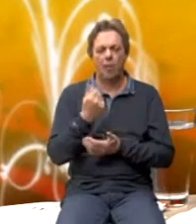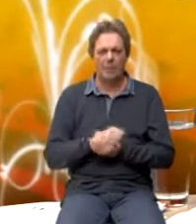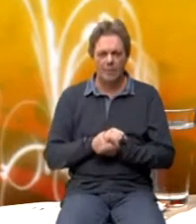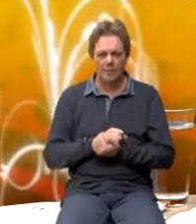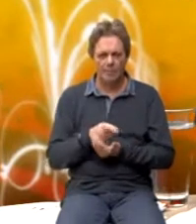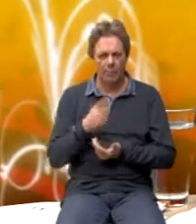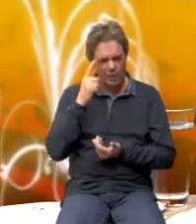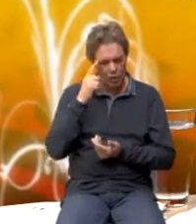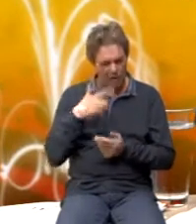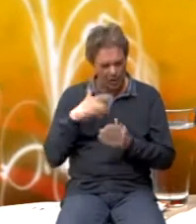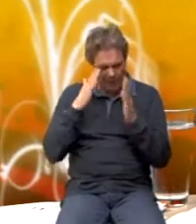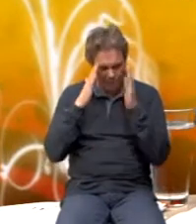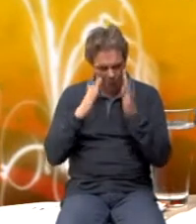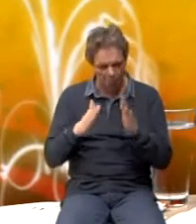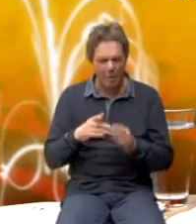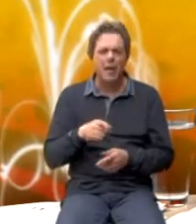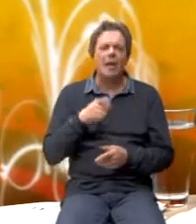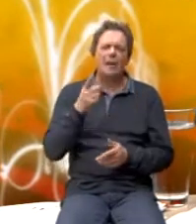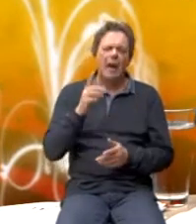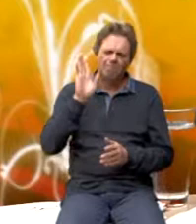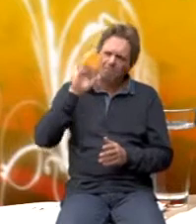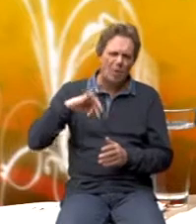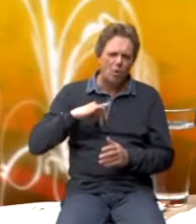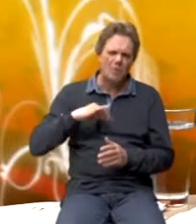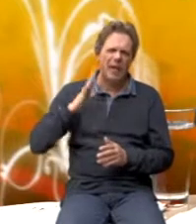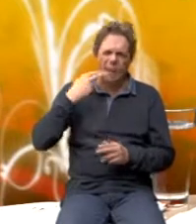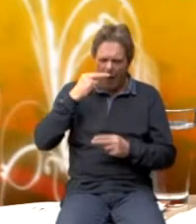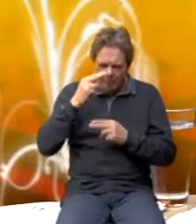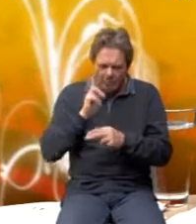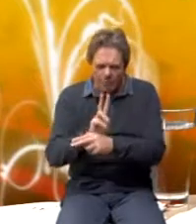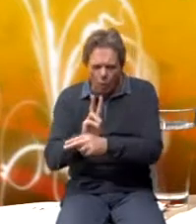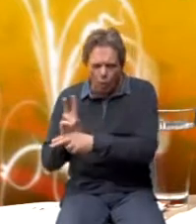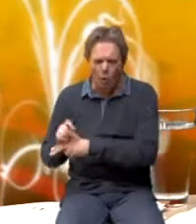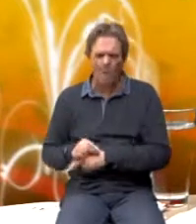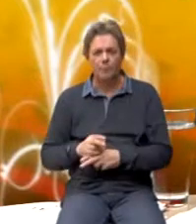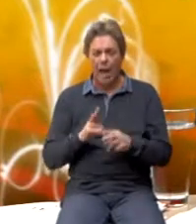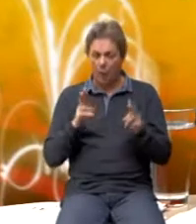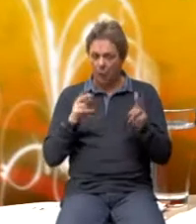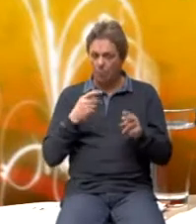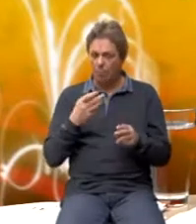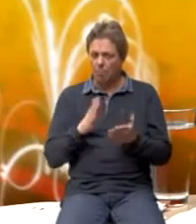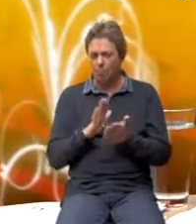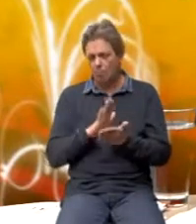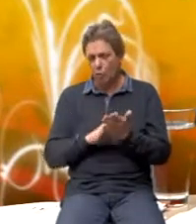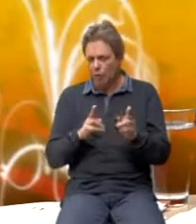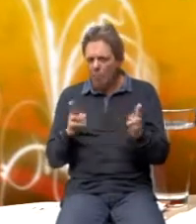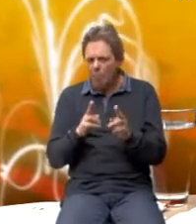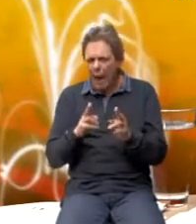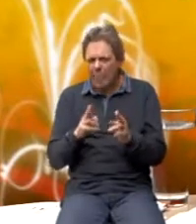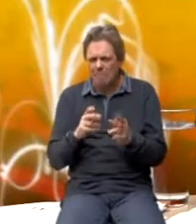znači, vjerujem da unatoč svim kontrolama, ako u malim količinama počinje proizvođač